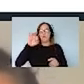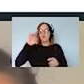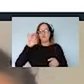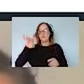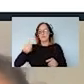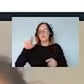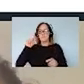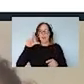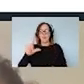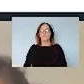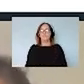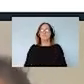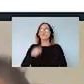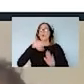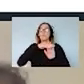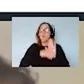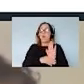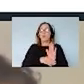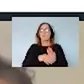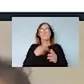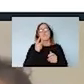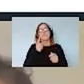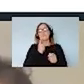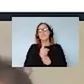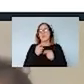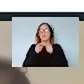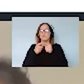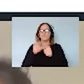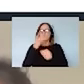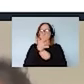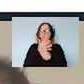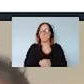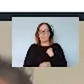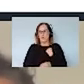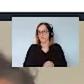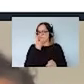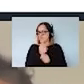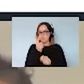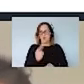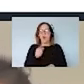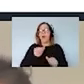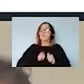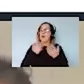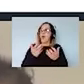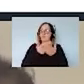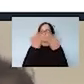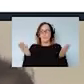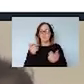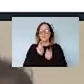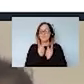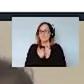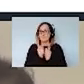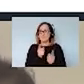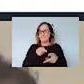Świetnie. To jest program, który jest niestety skierowany tylko do 50 bibliotek, także tutaj bardzo zachęcam do tego, żeby pospieszyć się